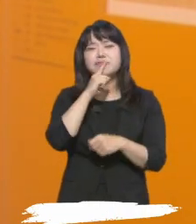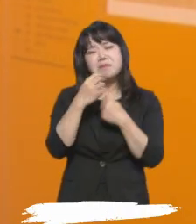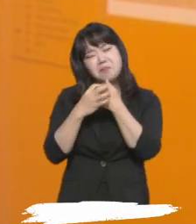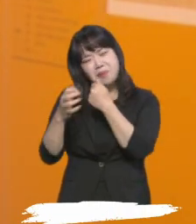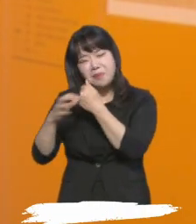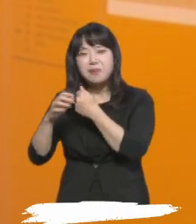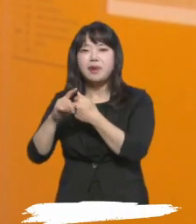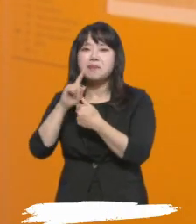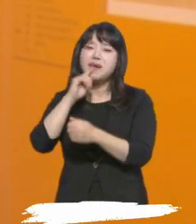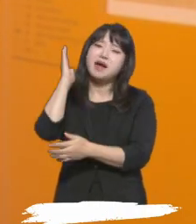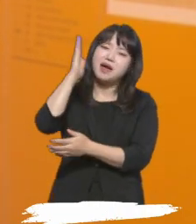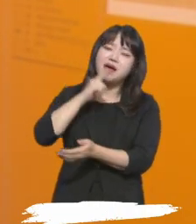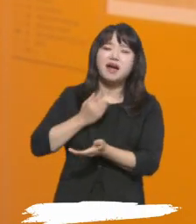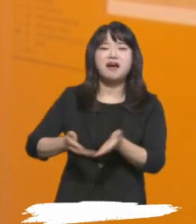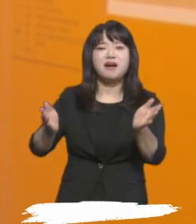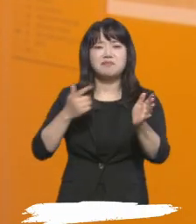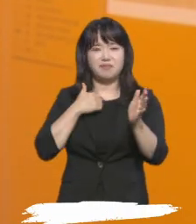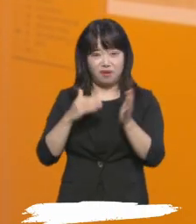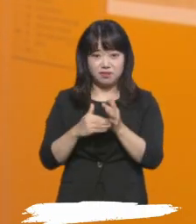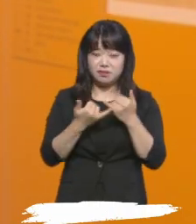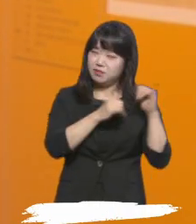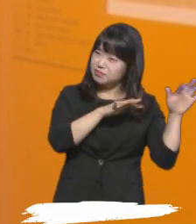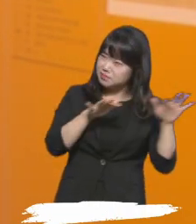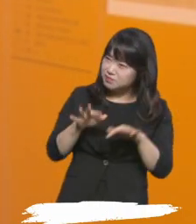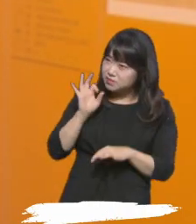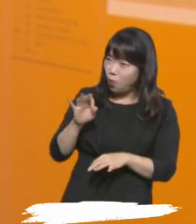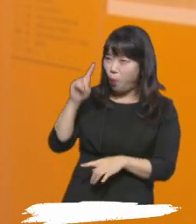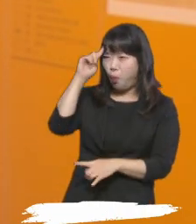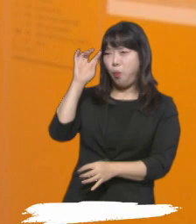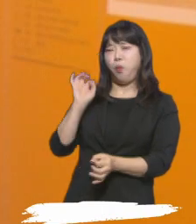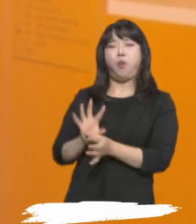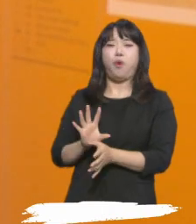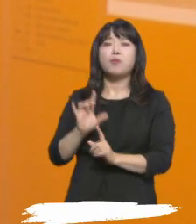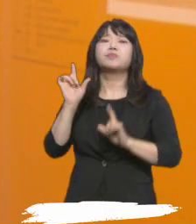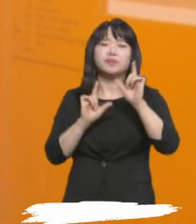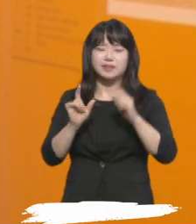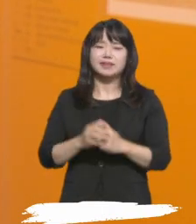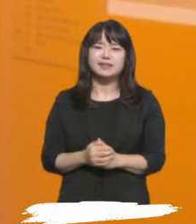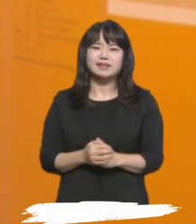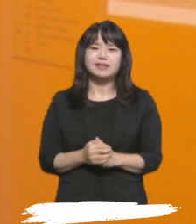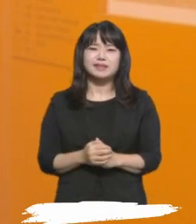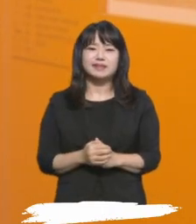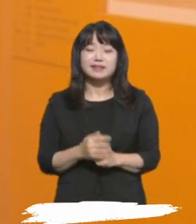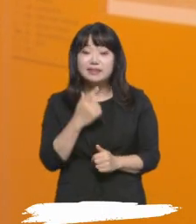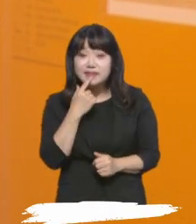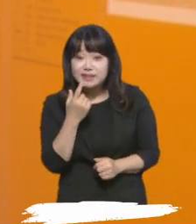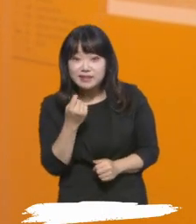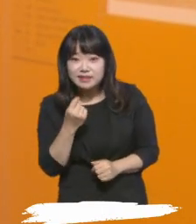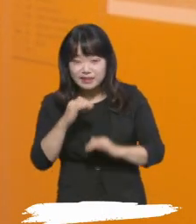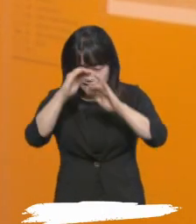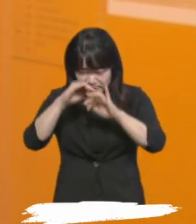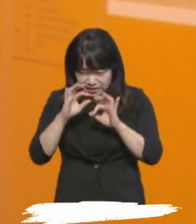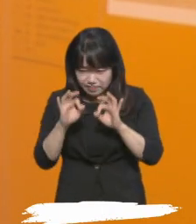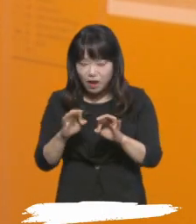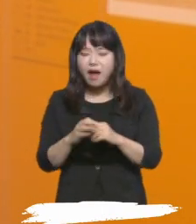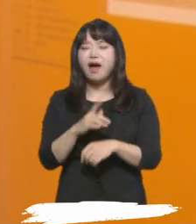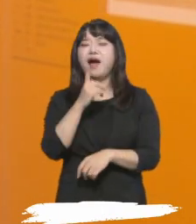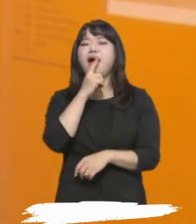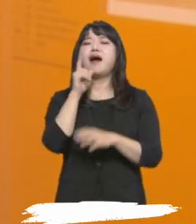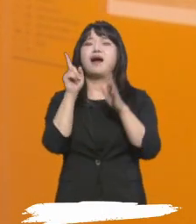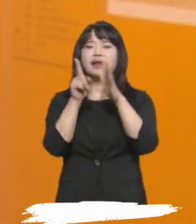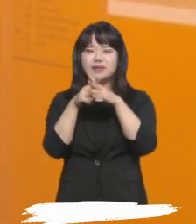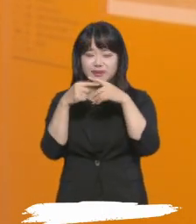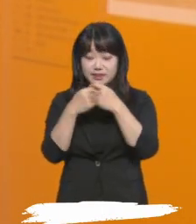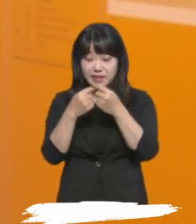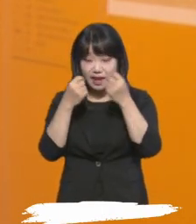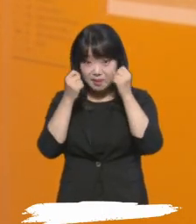하는 사실에 우리 관람객들도 굉장히 놀라시는데요. 그래서 그 부분을 새롭게 아는